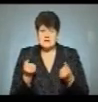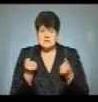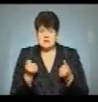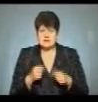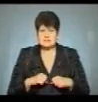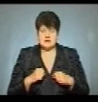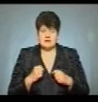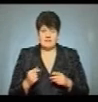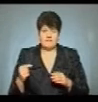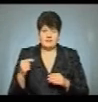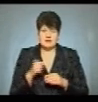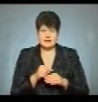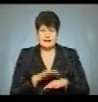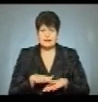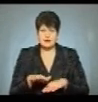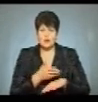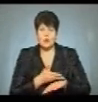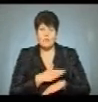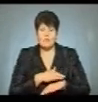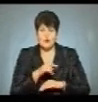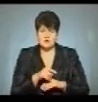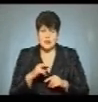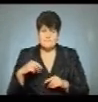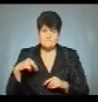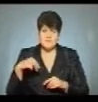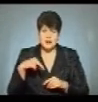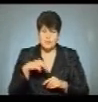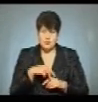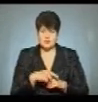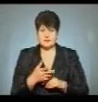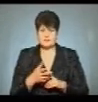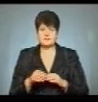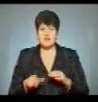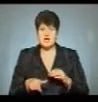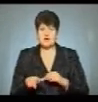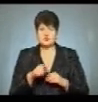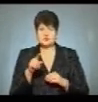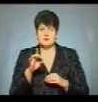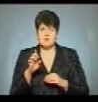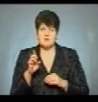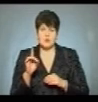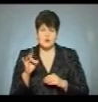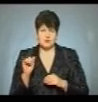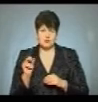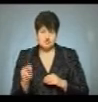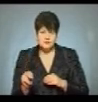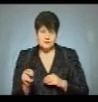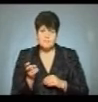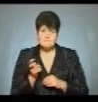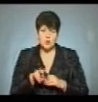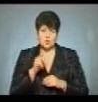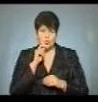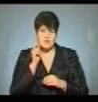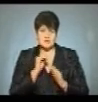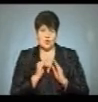на територію Польщі. І переходили в брід, перепливали річку Збруч, приходили до українців, до